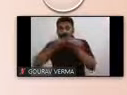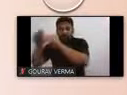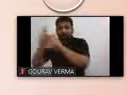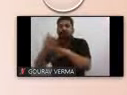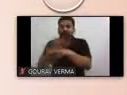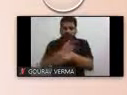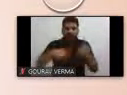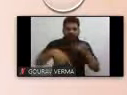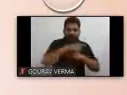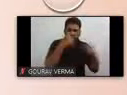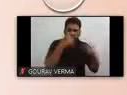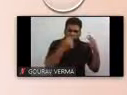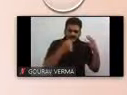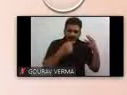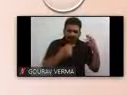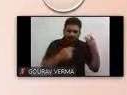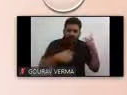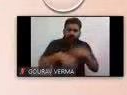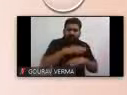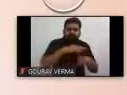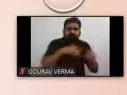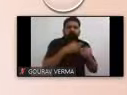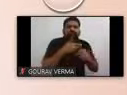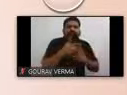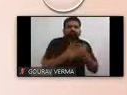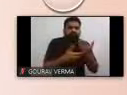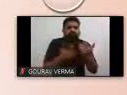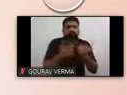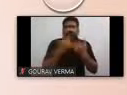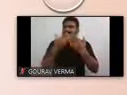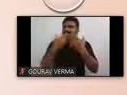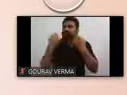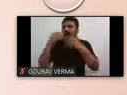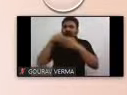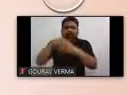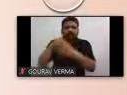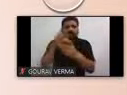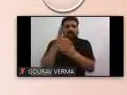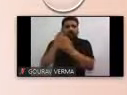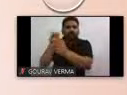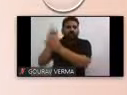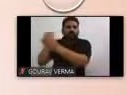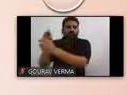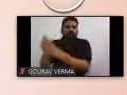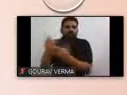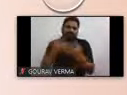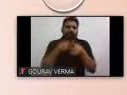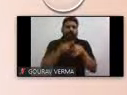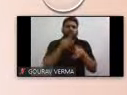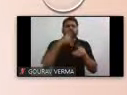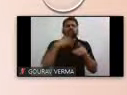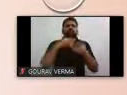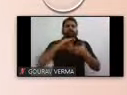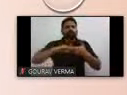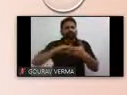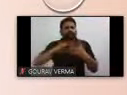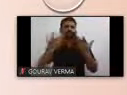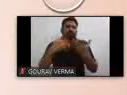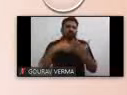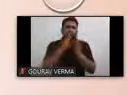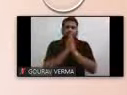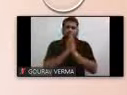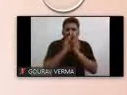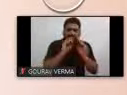वॉन्ट सोशल इंटीग्रेशन, स्कूल इंटीग्रेशन. एक आप एक शादी में या पूजा में गए हैं और